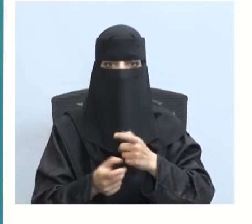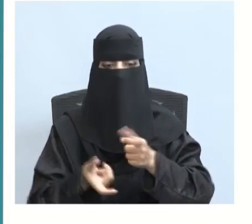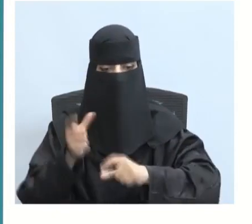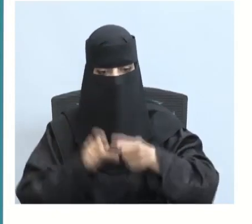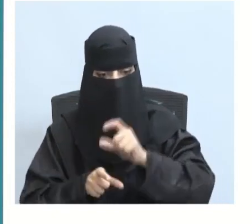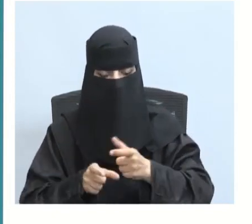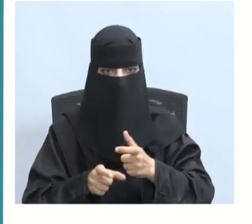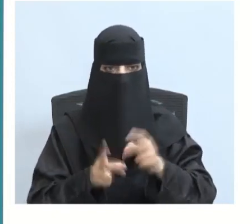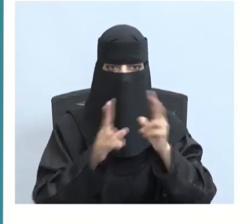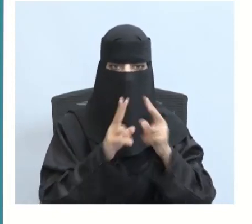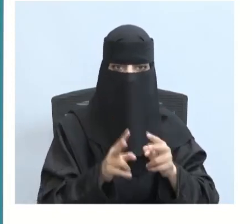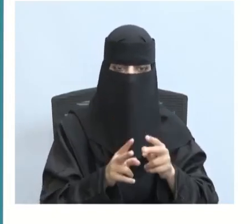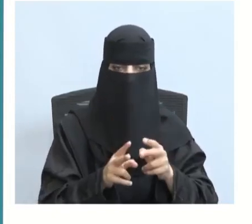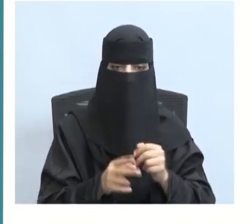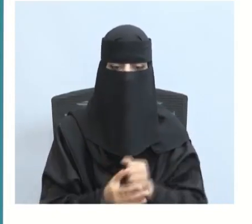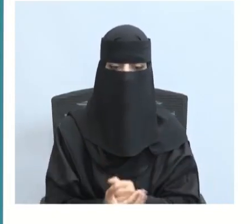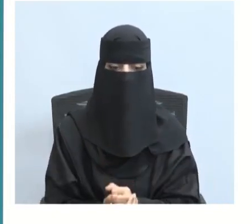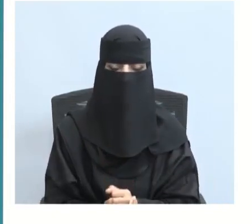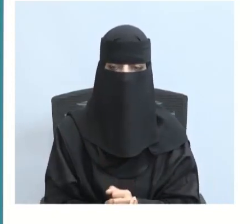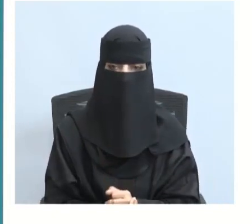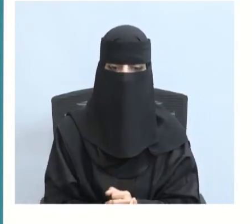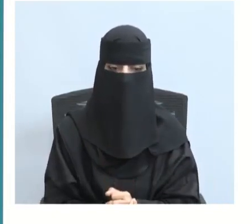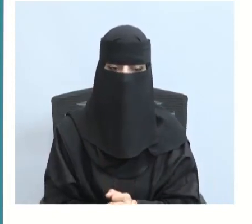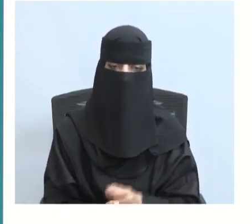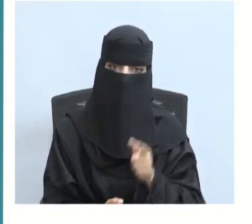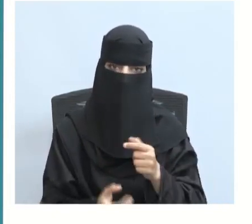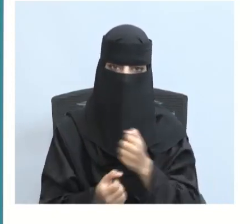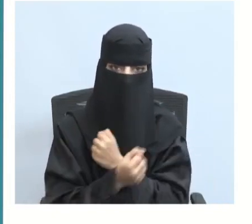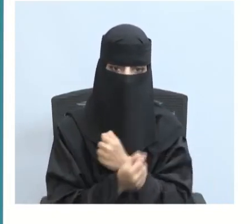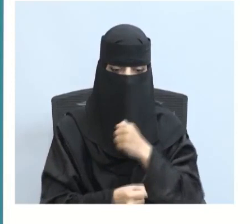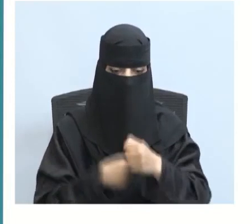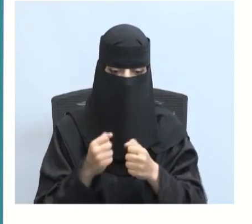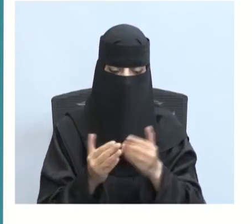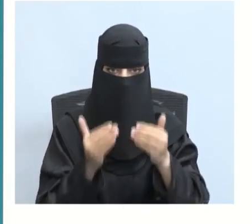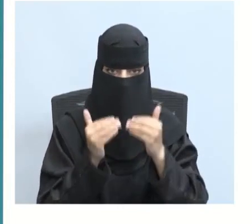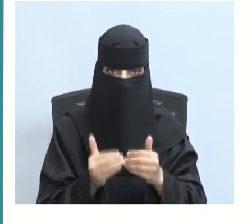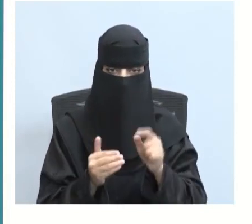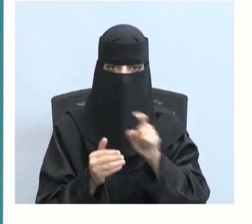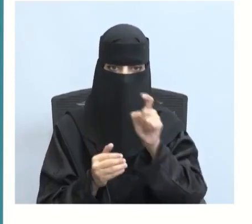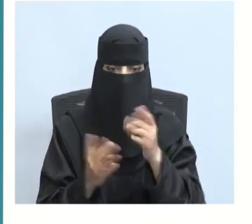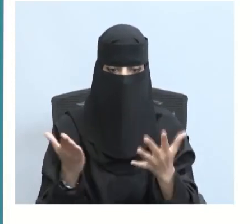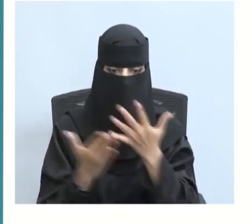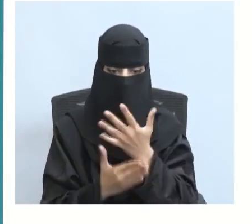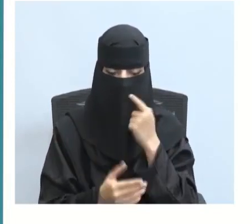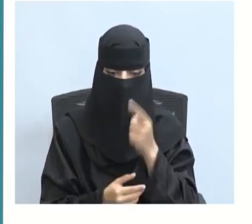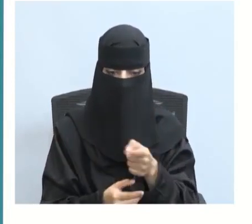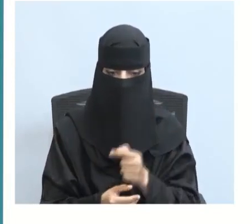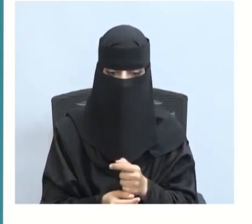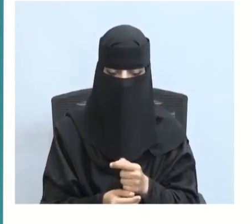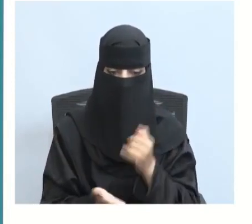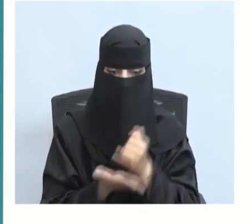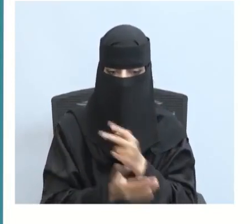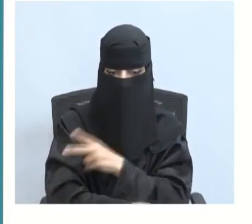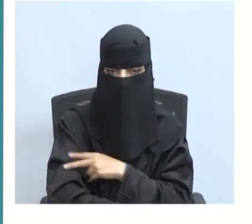كهربائيه كره متحركه طاقه حركيه تعتمد الطاقه الحركيه على سرعه